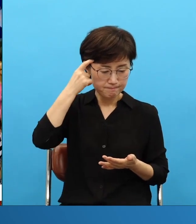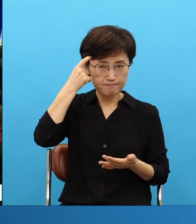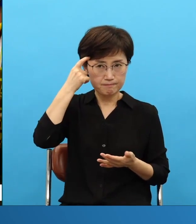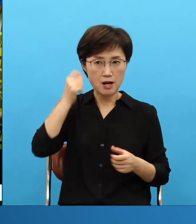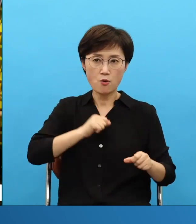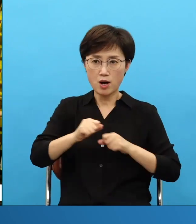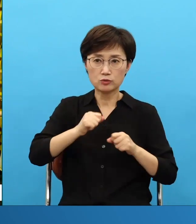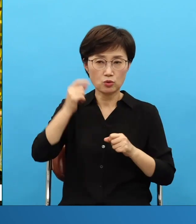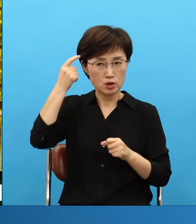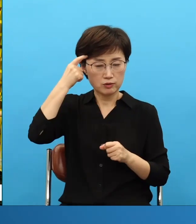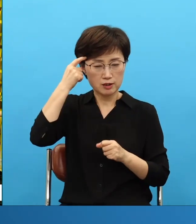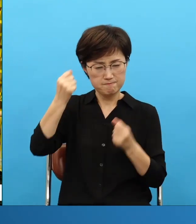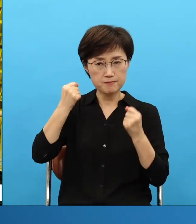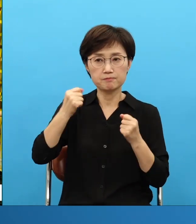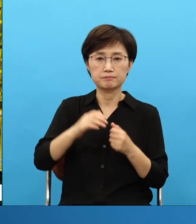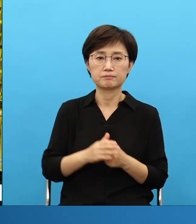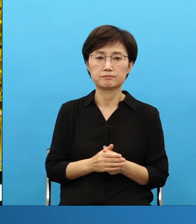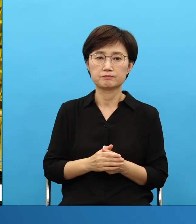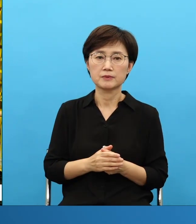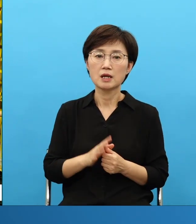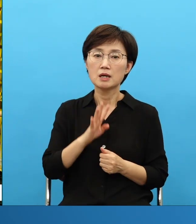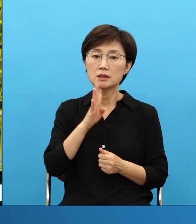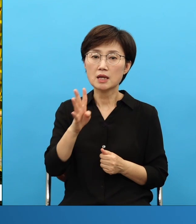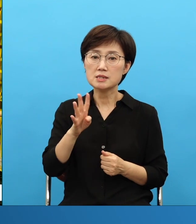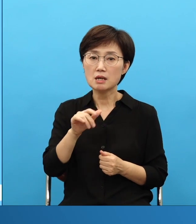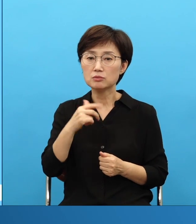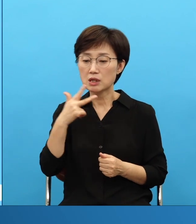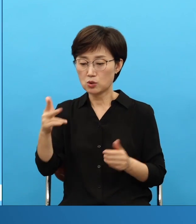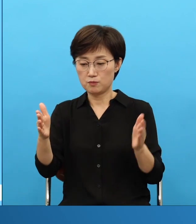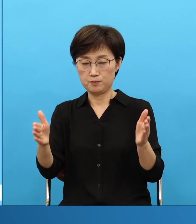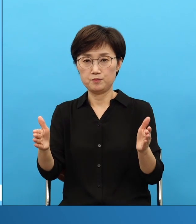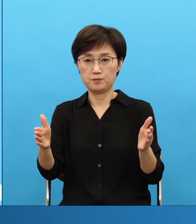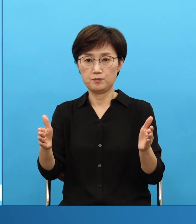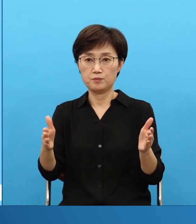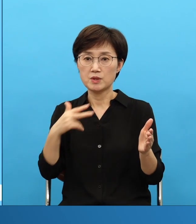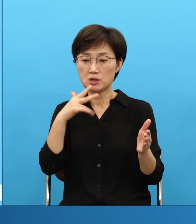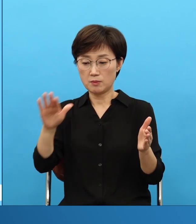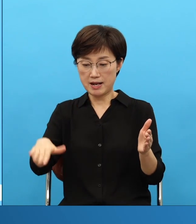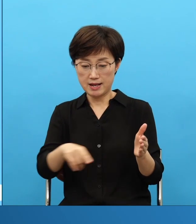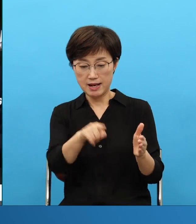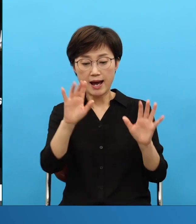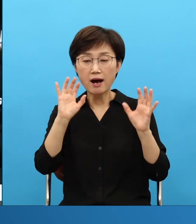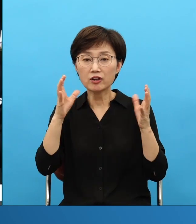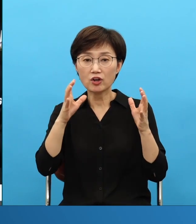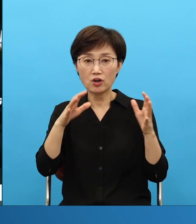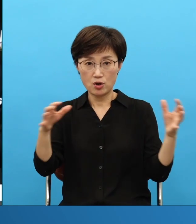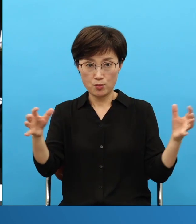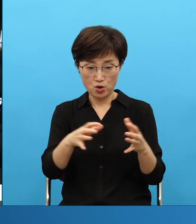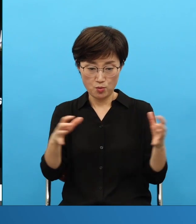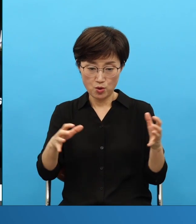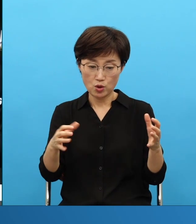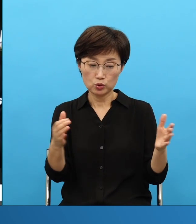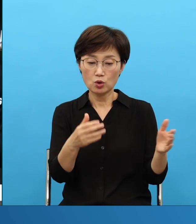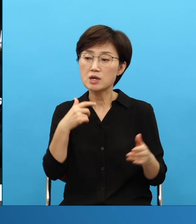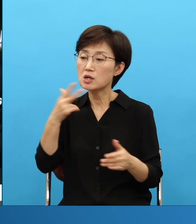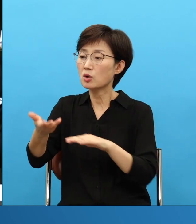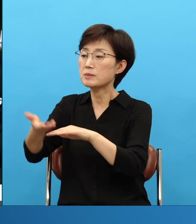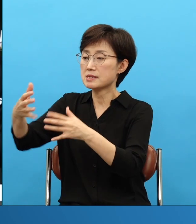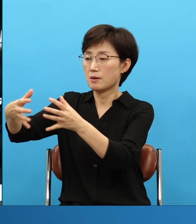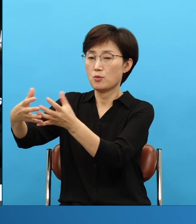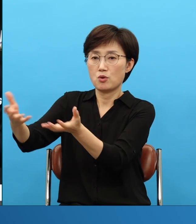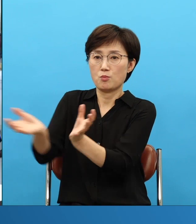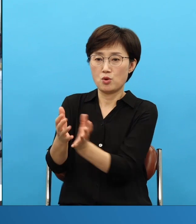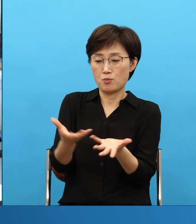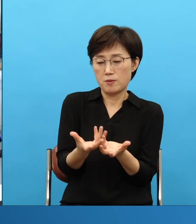4살부터 16살까지 다양한 친구들이 오기 때문에 7살 이하의 어린 친구들과 7살 이상의 친구들이 따로